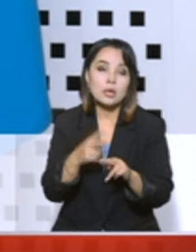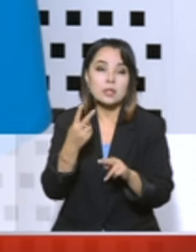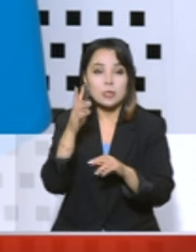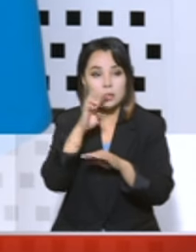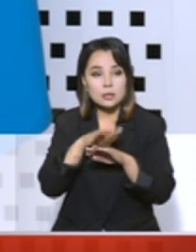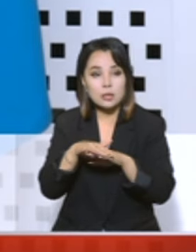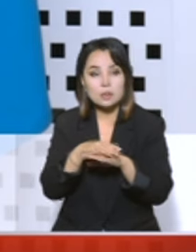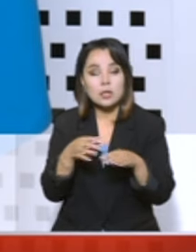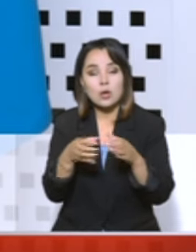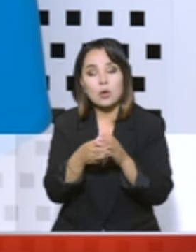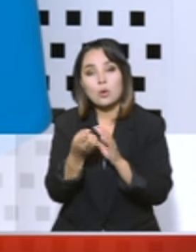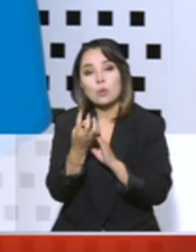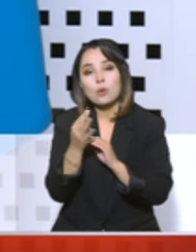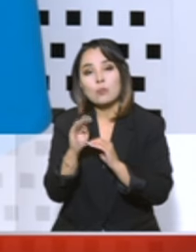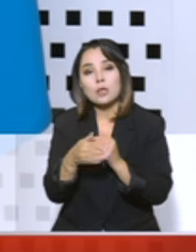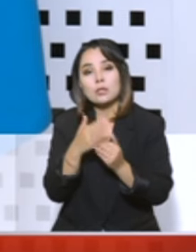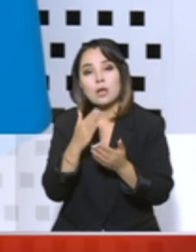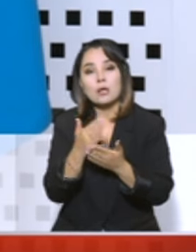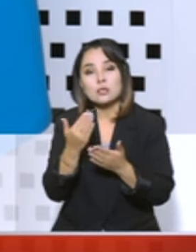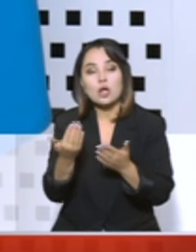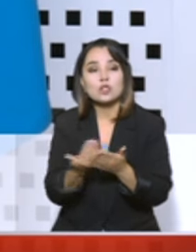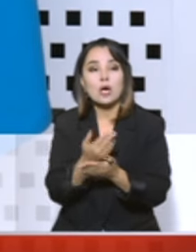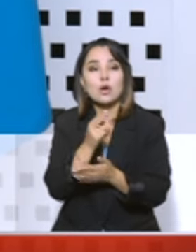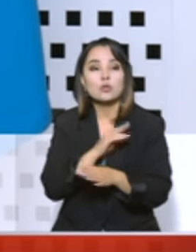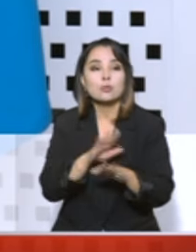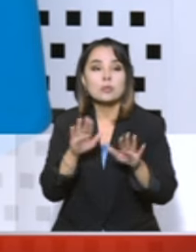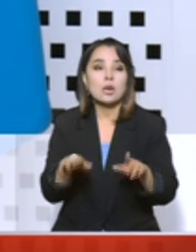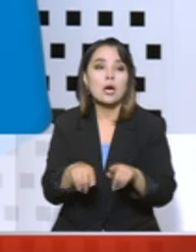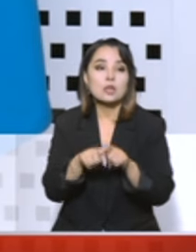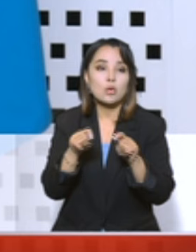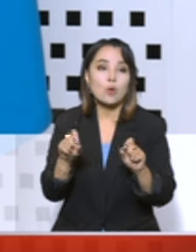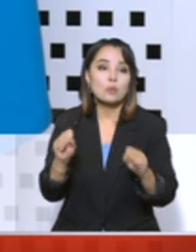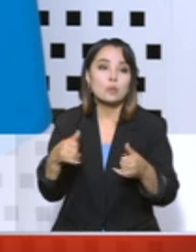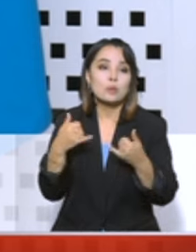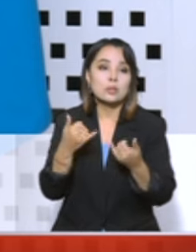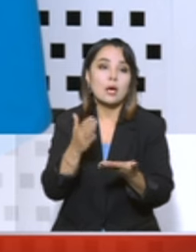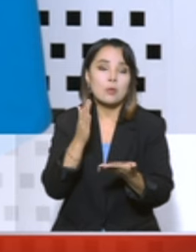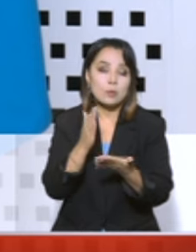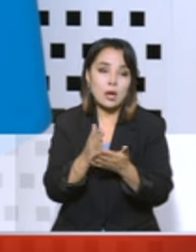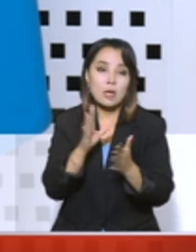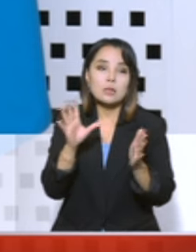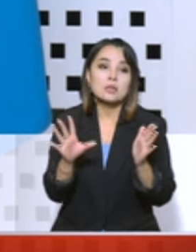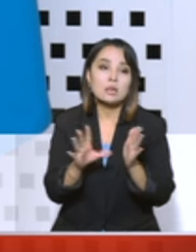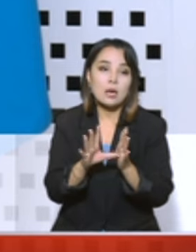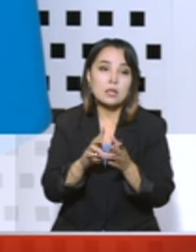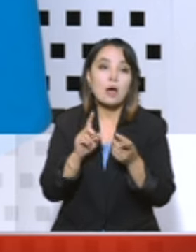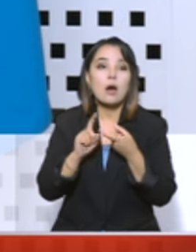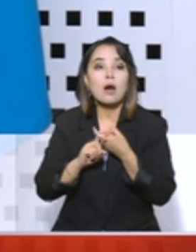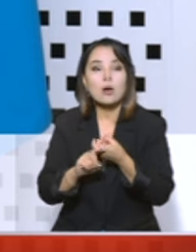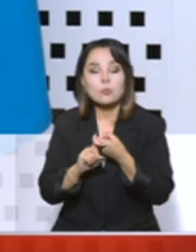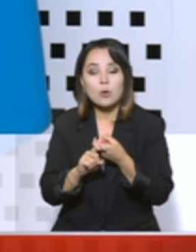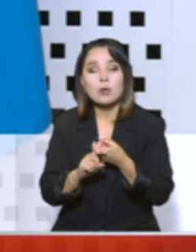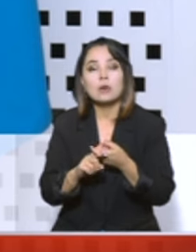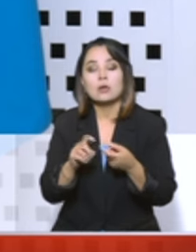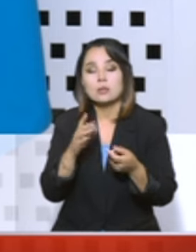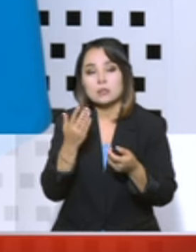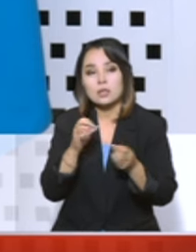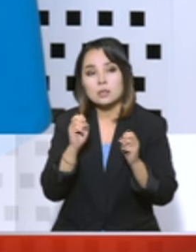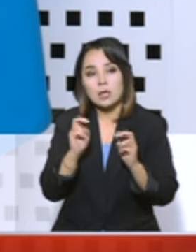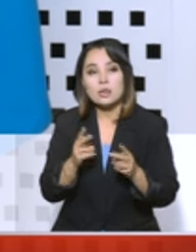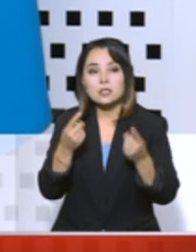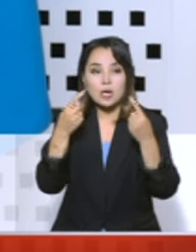елге 14 мыңнан астам жаңа жұмыс орнын ашуға мүмкіндік береді. Энергетика, коммуникация, ғарыштық